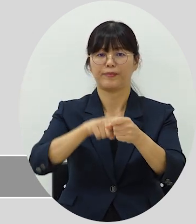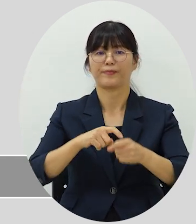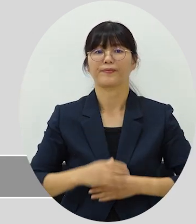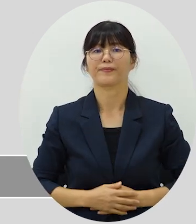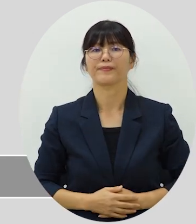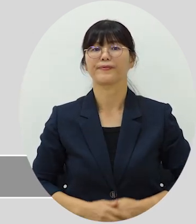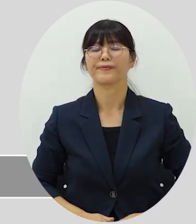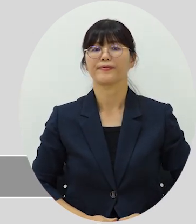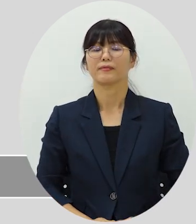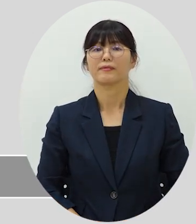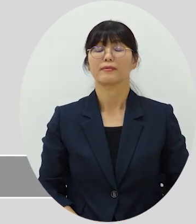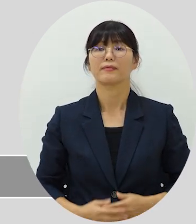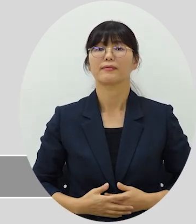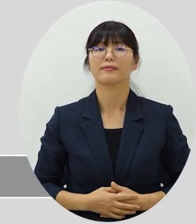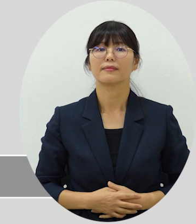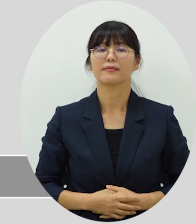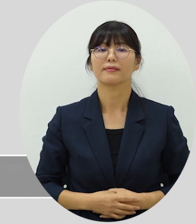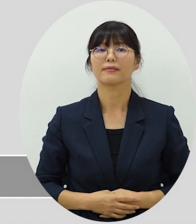하고 있습니다.